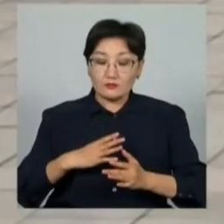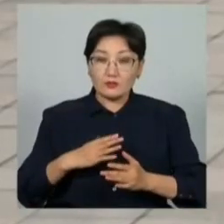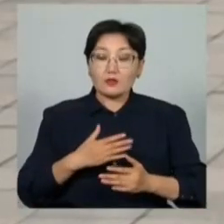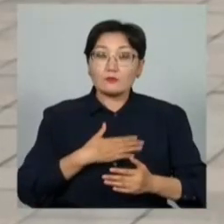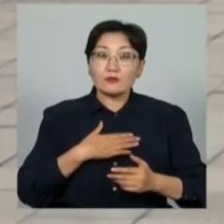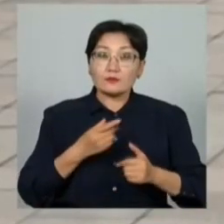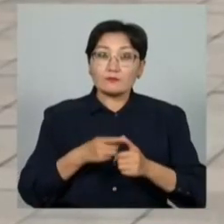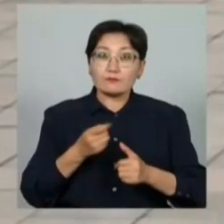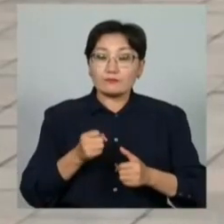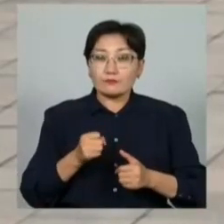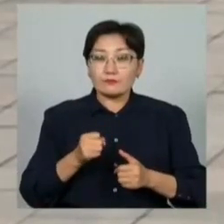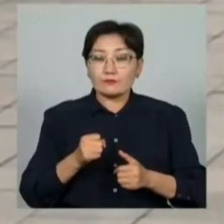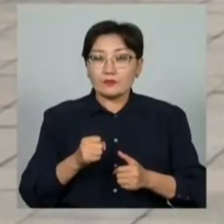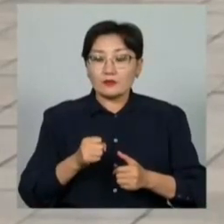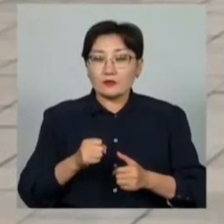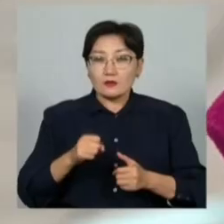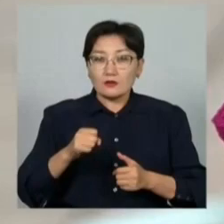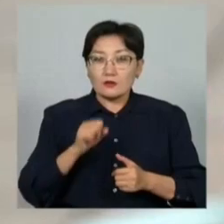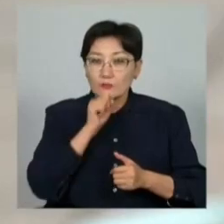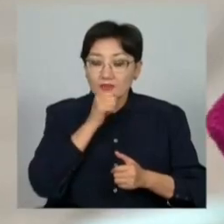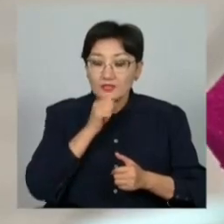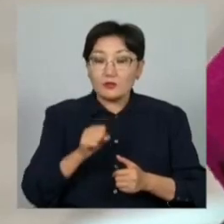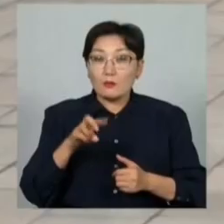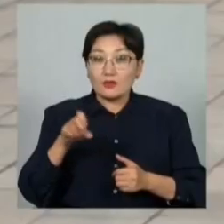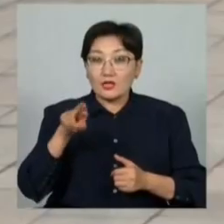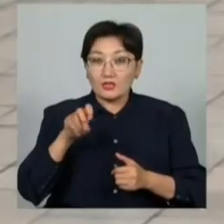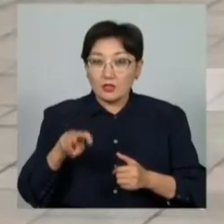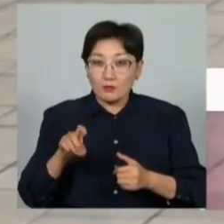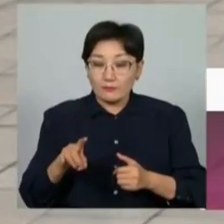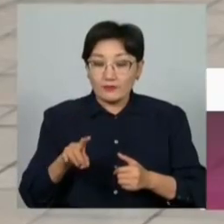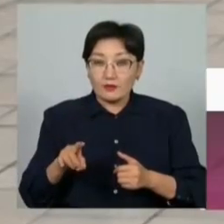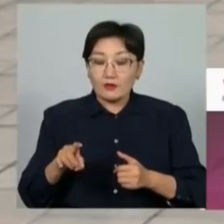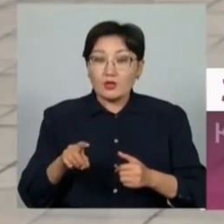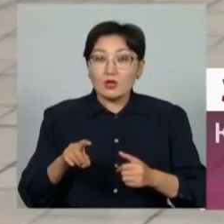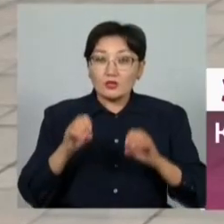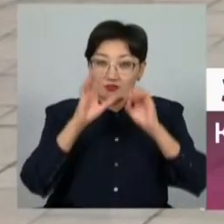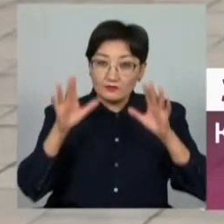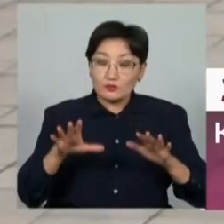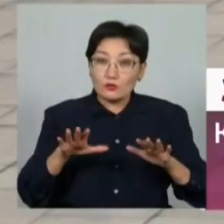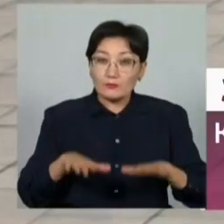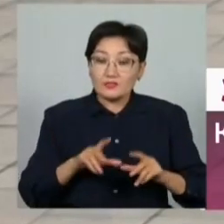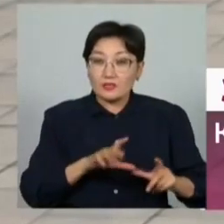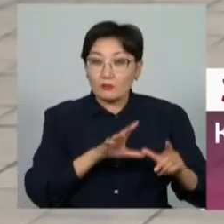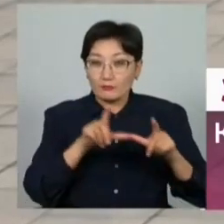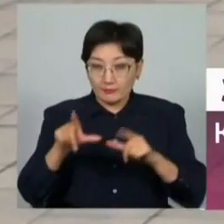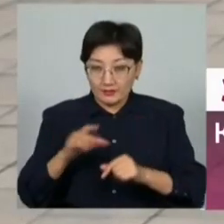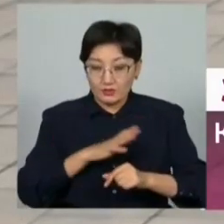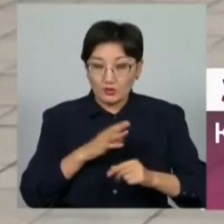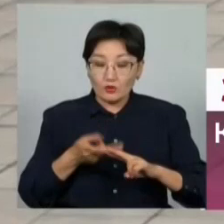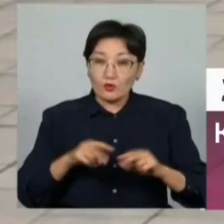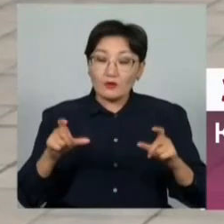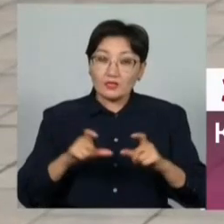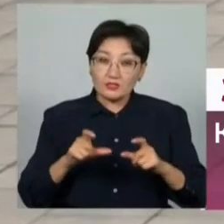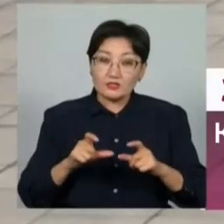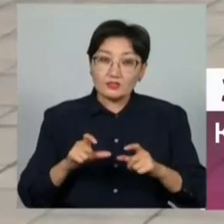атым Абралы Құнанбай қажымен қажылыққа барған. Елімізге тыныштық болып, осы бұл жатқан карантин